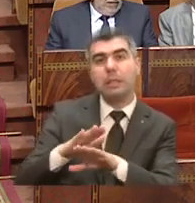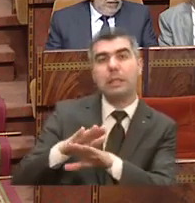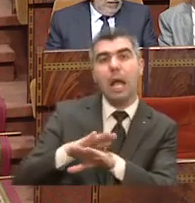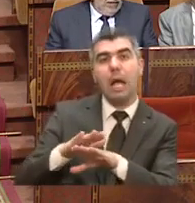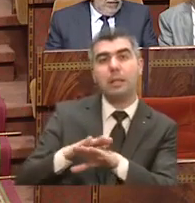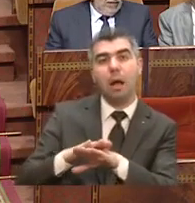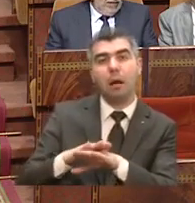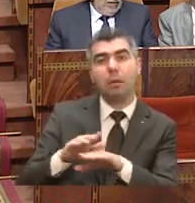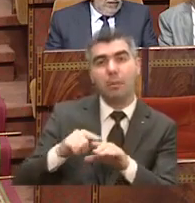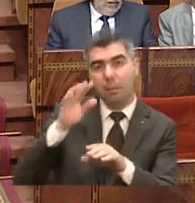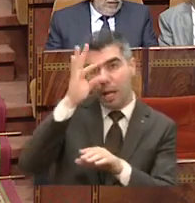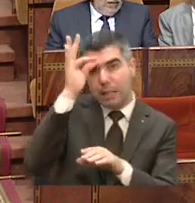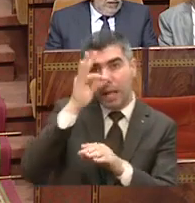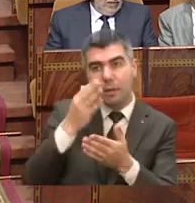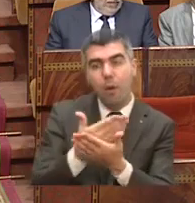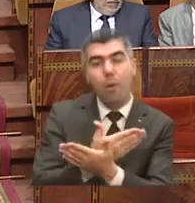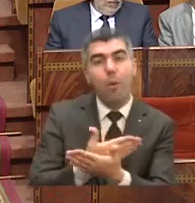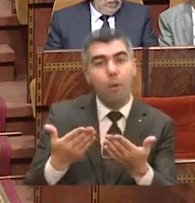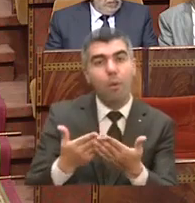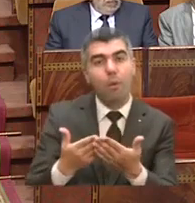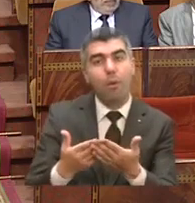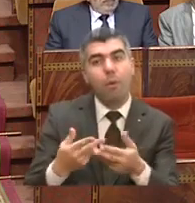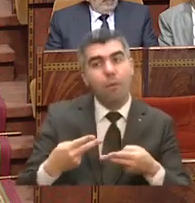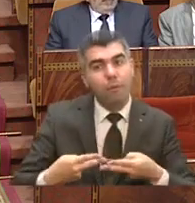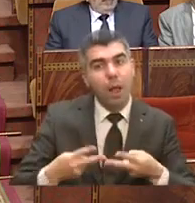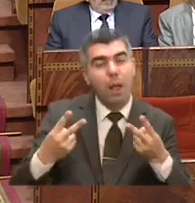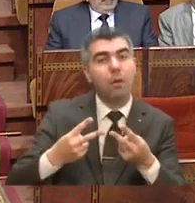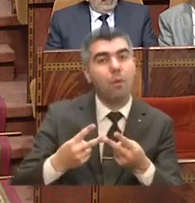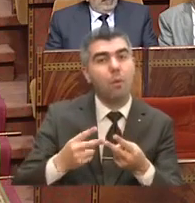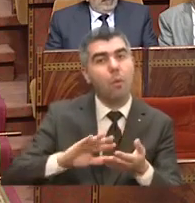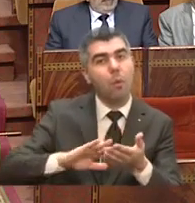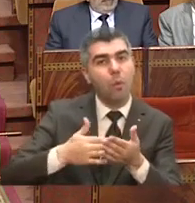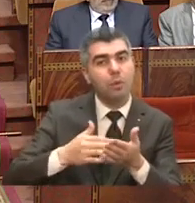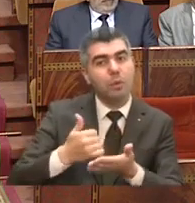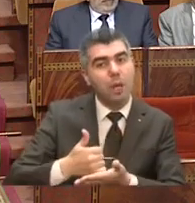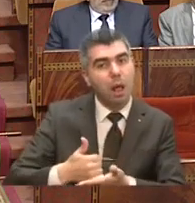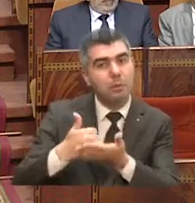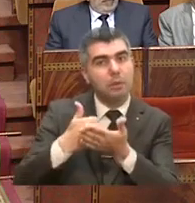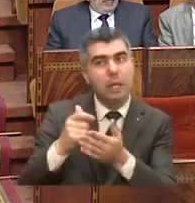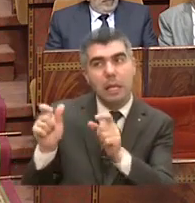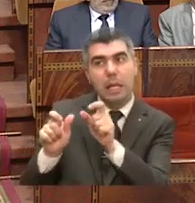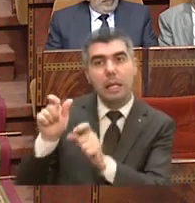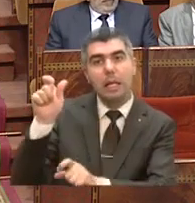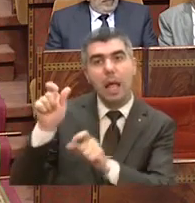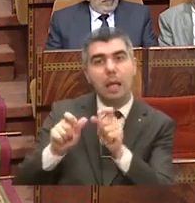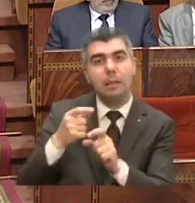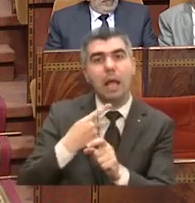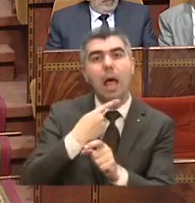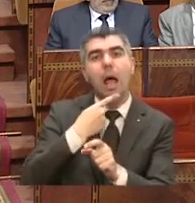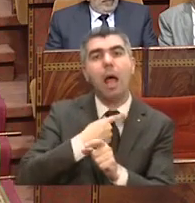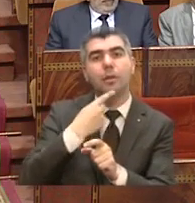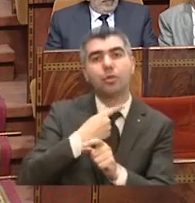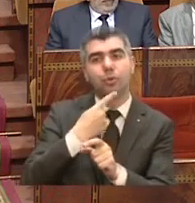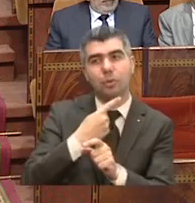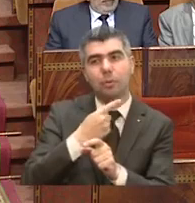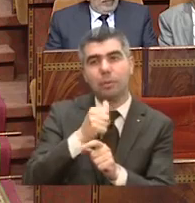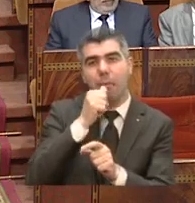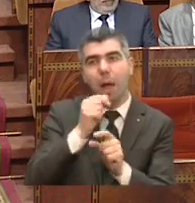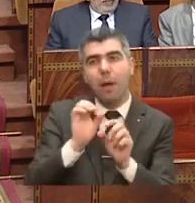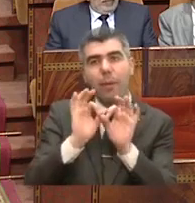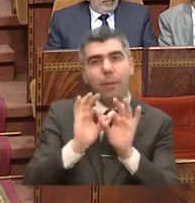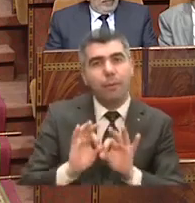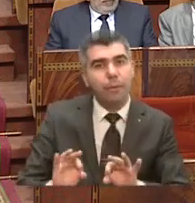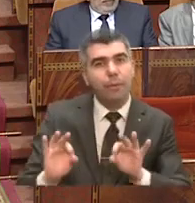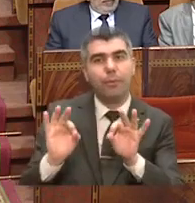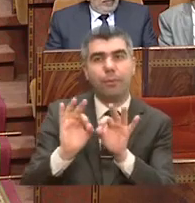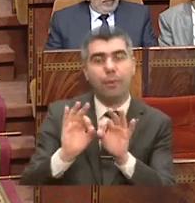اتخذتها الوزارة الوصية على القطاع على عاتقها في مجال محاربة العطش، والتي تقوم بالأساس على توفير الماء الصالح للشرب لكل